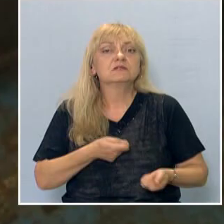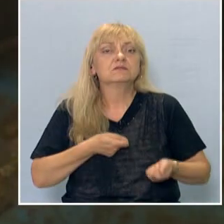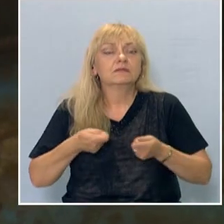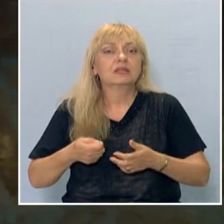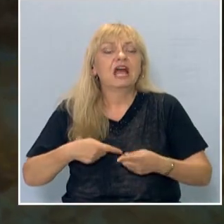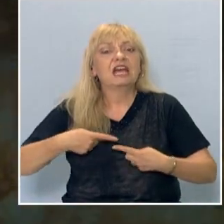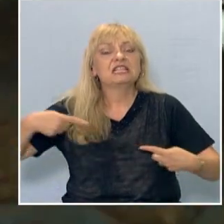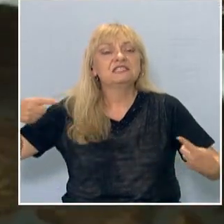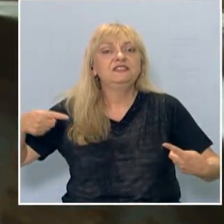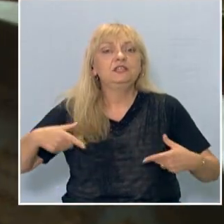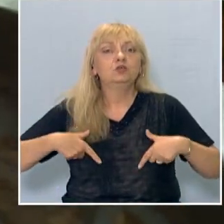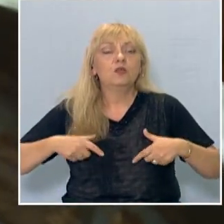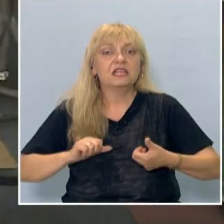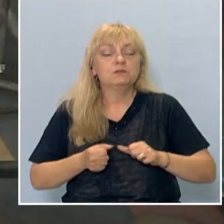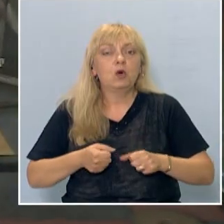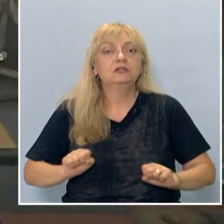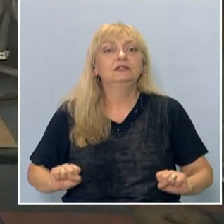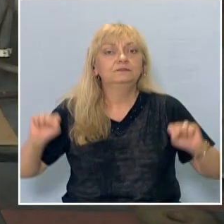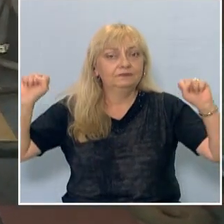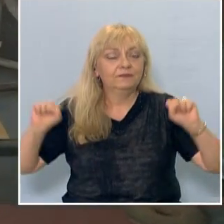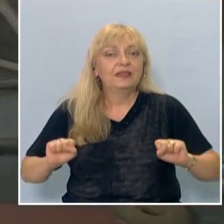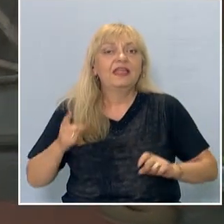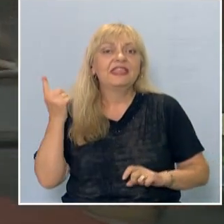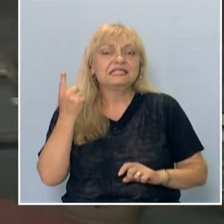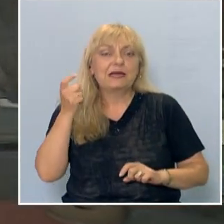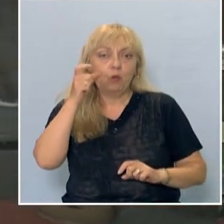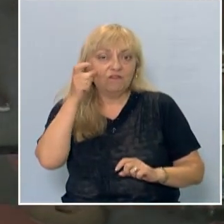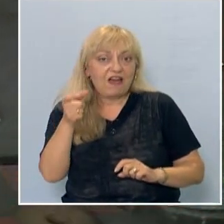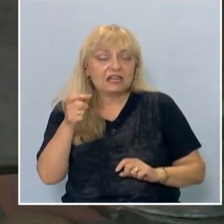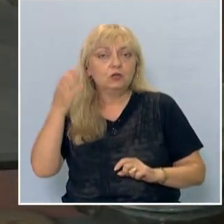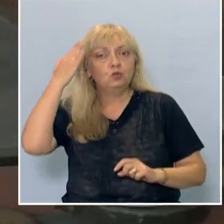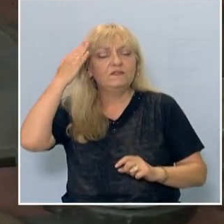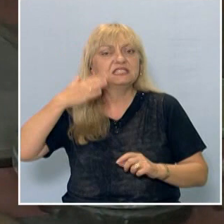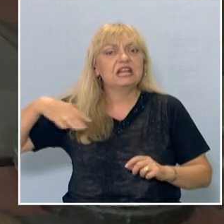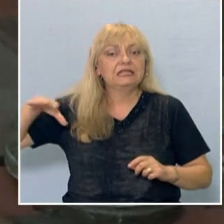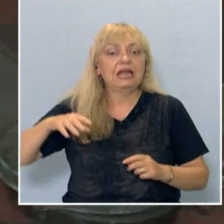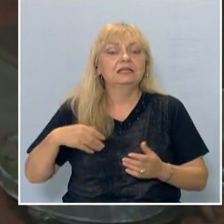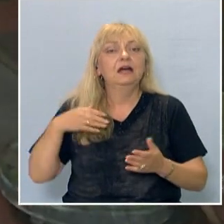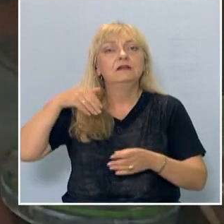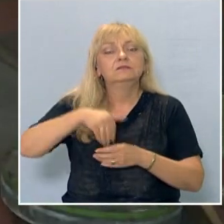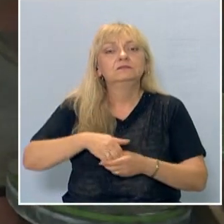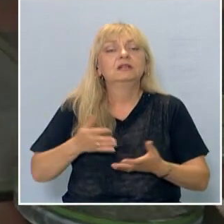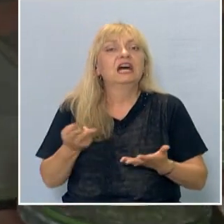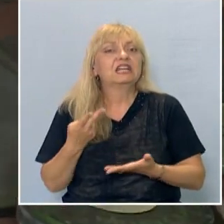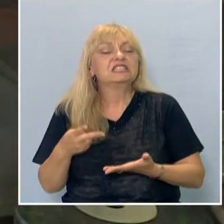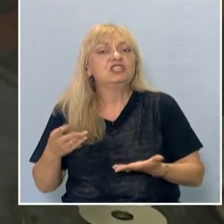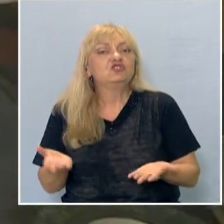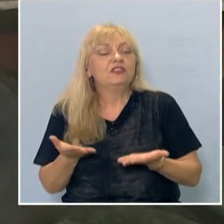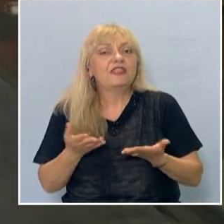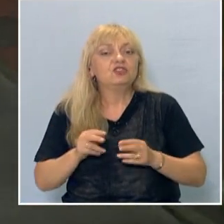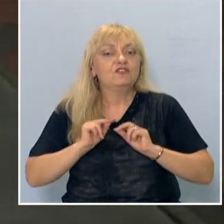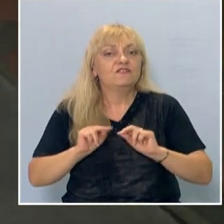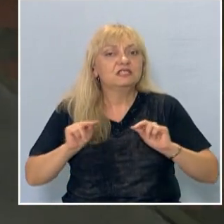спорта, вдигане на тежести не само във Варна, но и в страната. Прилага иновативни подходи в обучението и възпитанието на